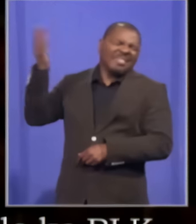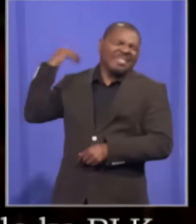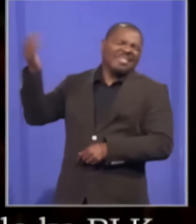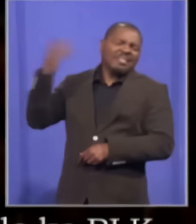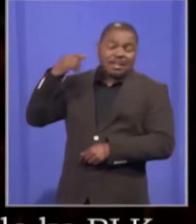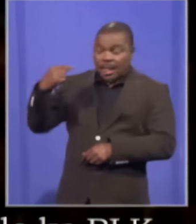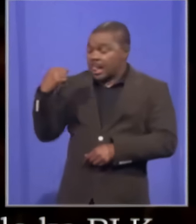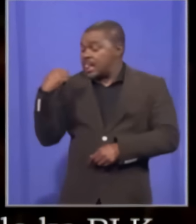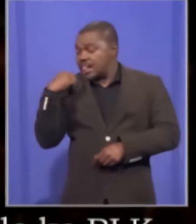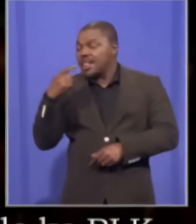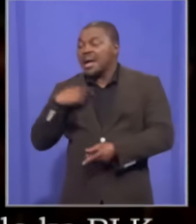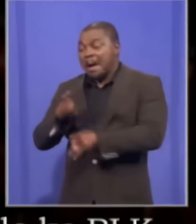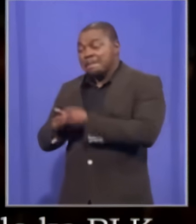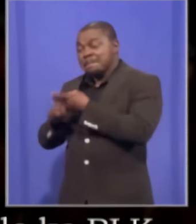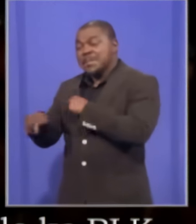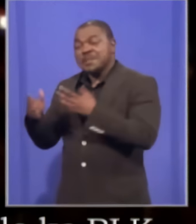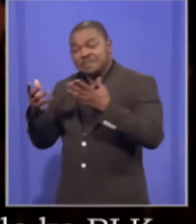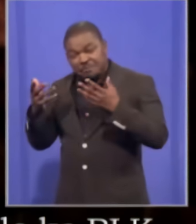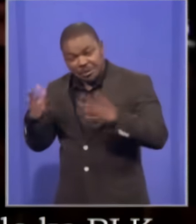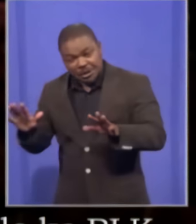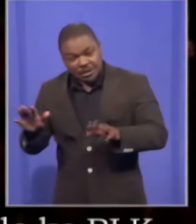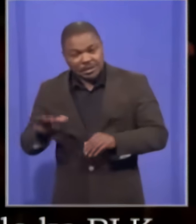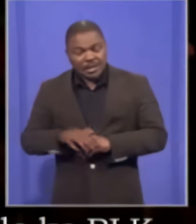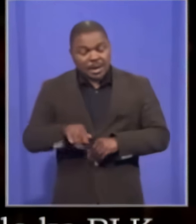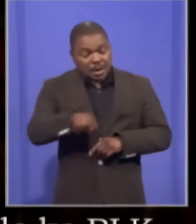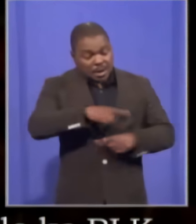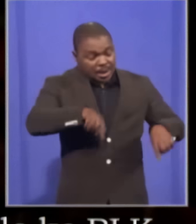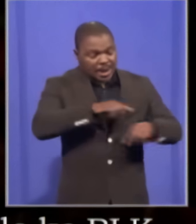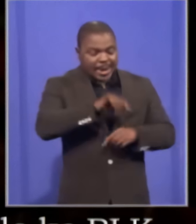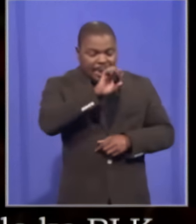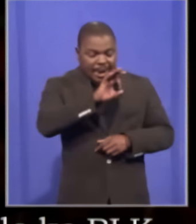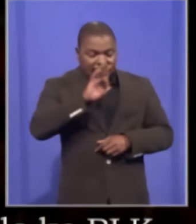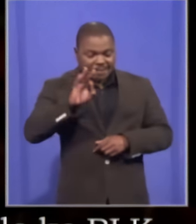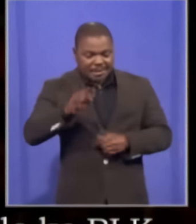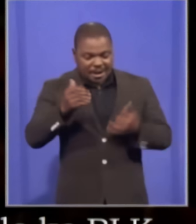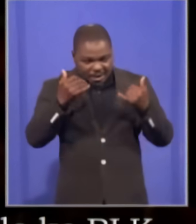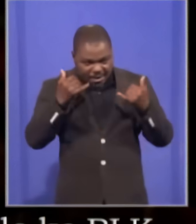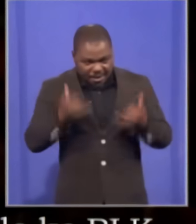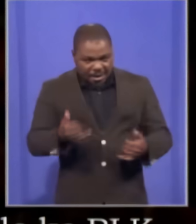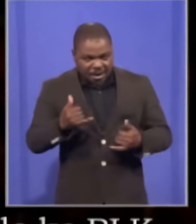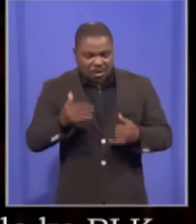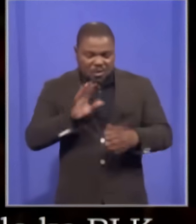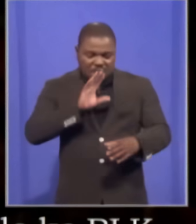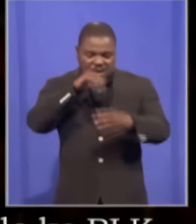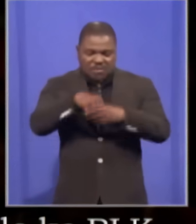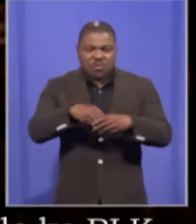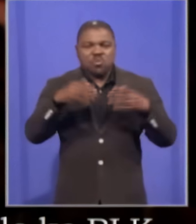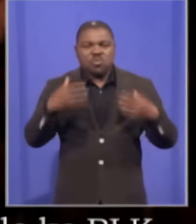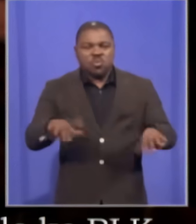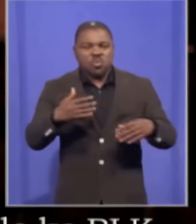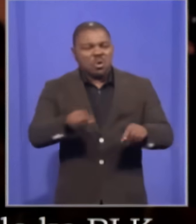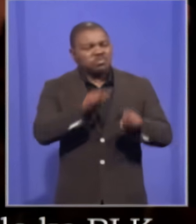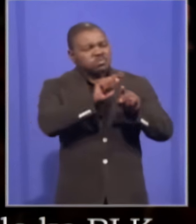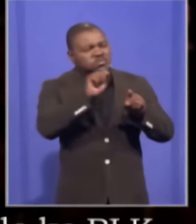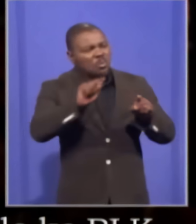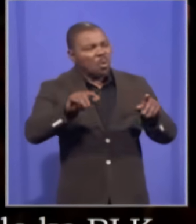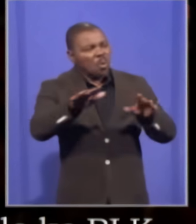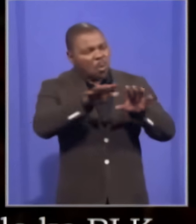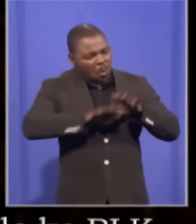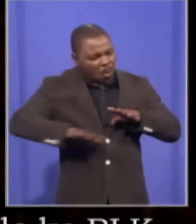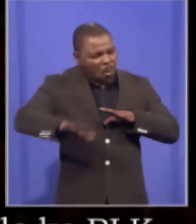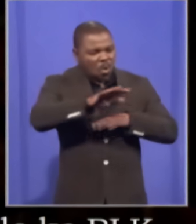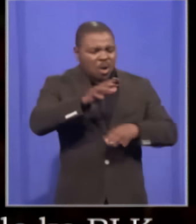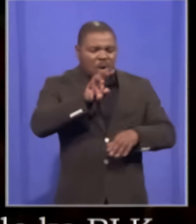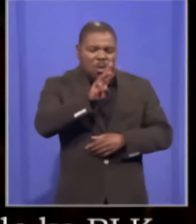ka dilo tša maabane gore poleke bjale EFF e tšea karolo mo di-voting ka moka ene ro di tšea